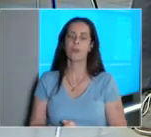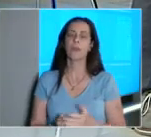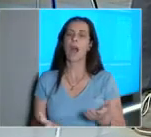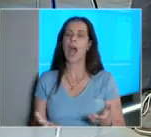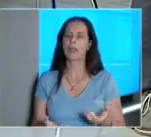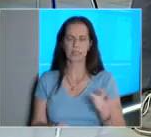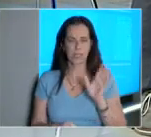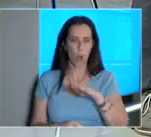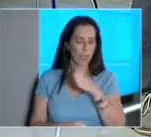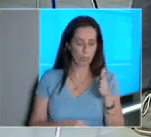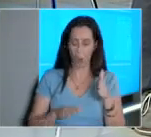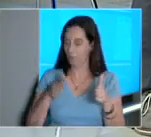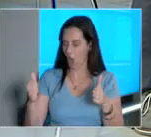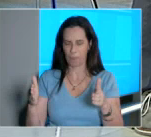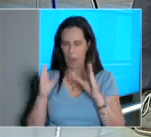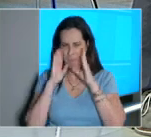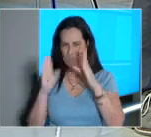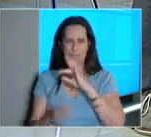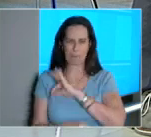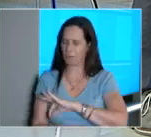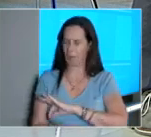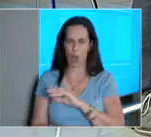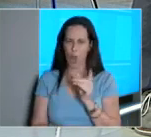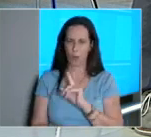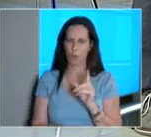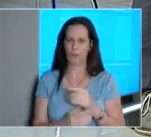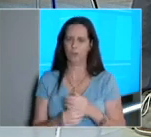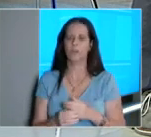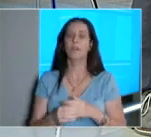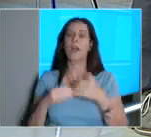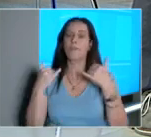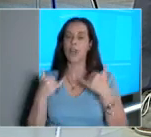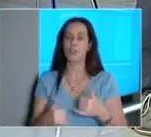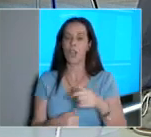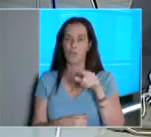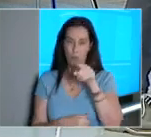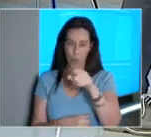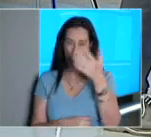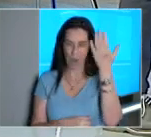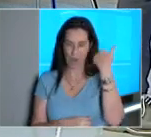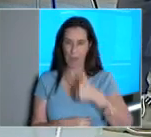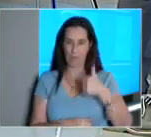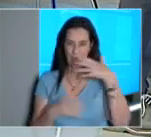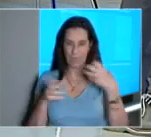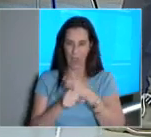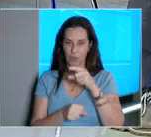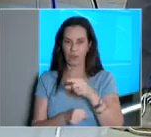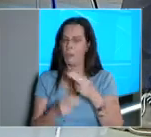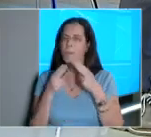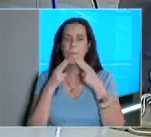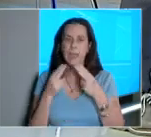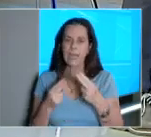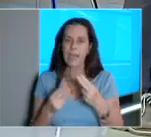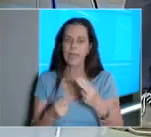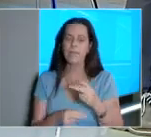ששני הצדדים לא בדיוק מאמינים למר ליברמן, מיקי רוזנטל, שבר היה במחנה הציוני, מגיב קודם כל